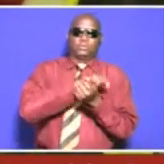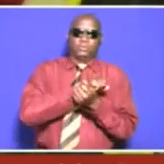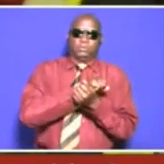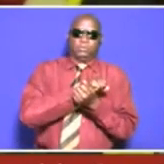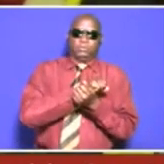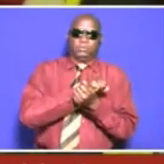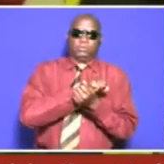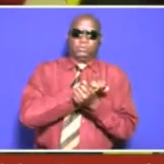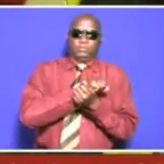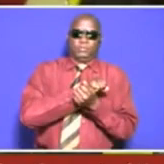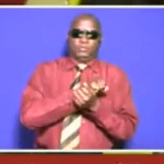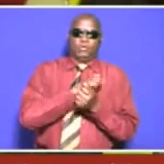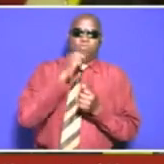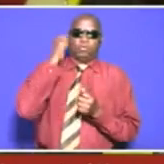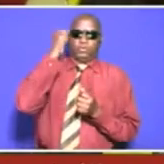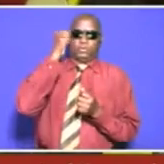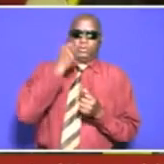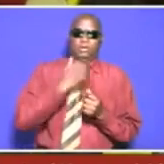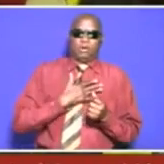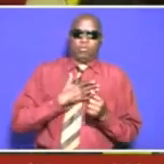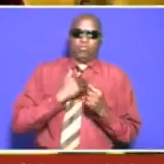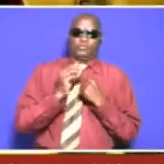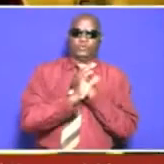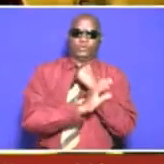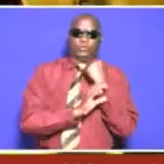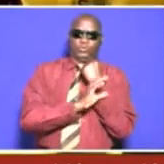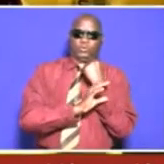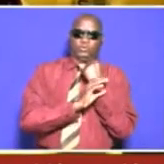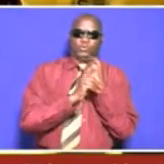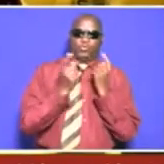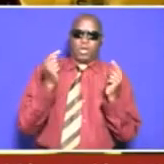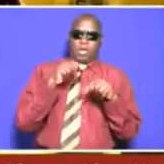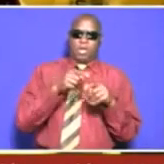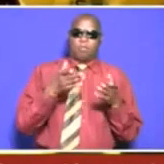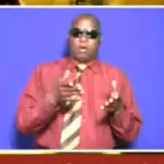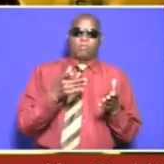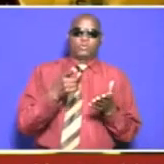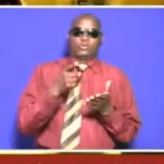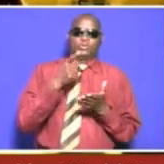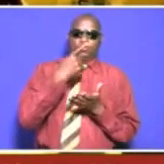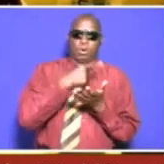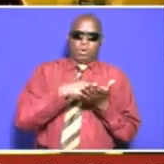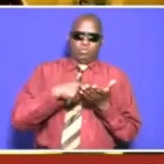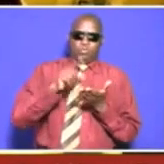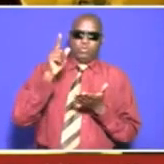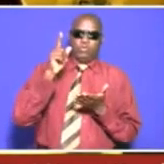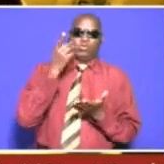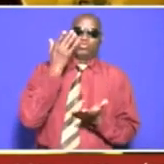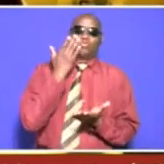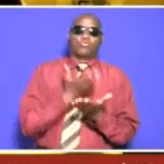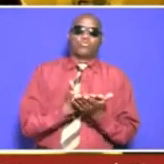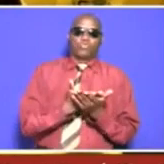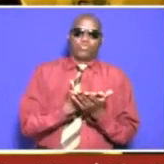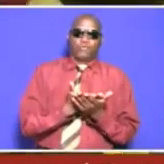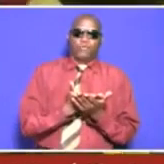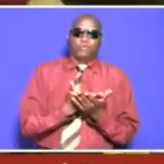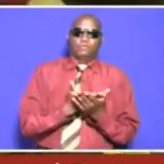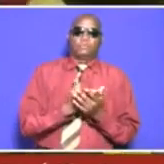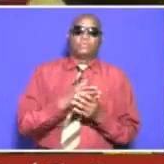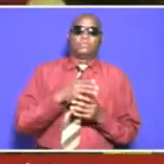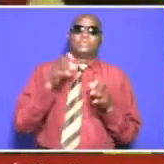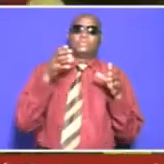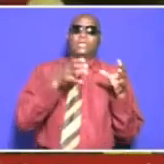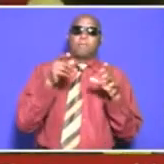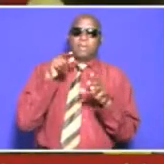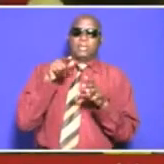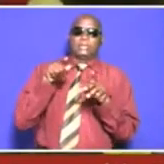shift about the politics of our country. Tumekuja hapa kuthibitisha ya kwamba chama si matatu.